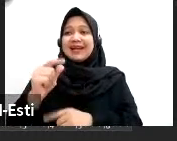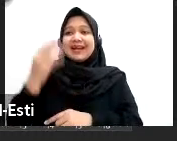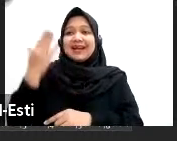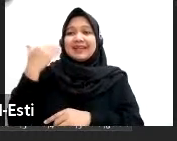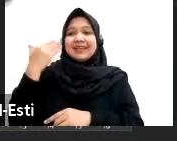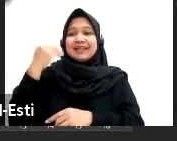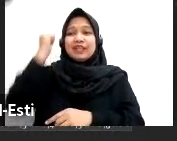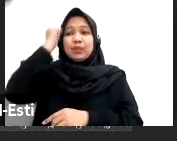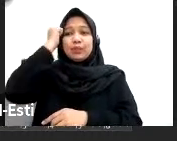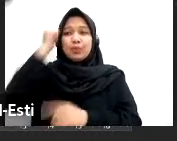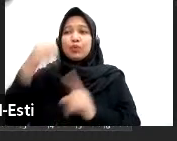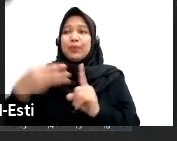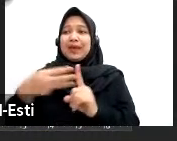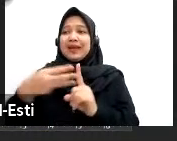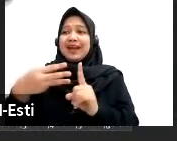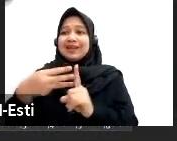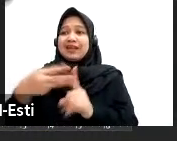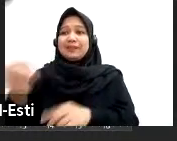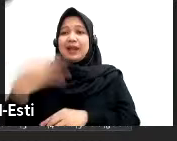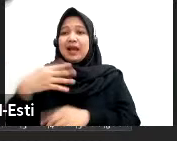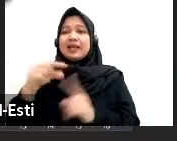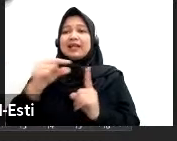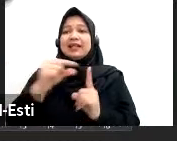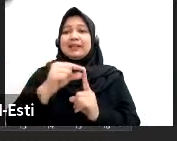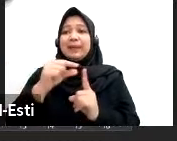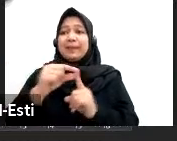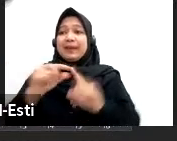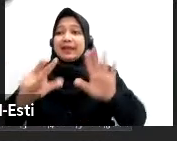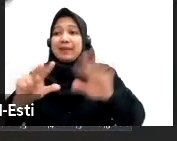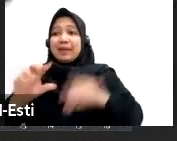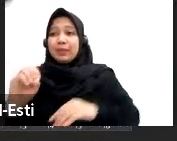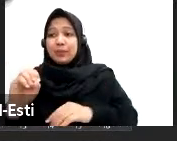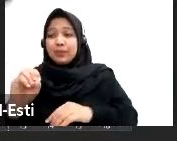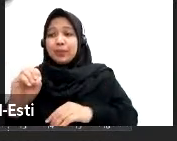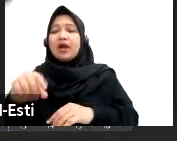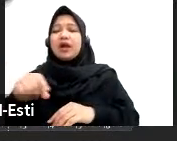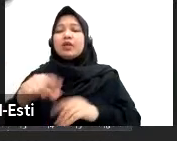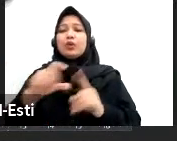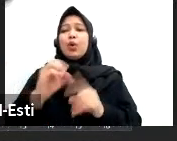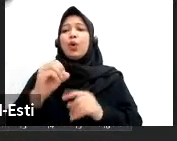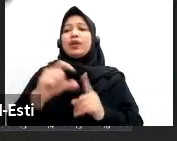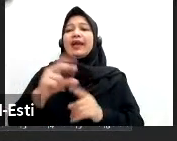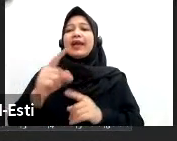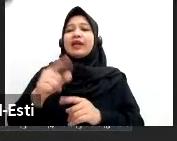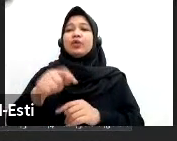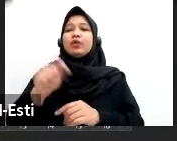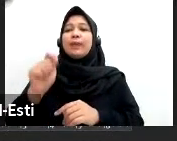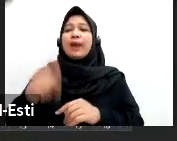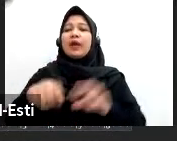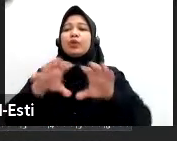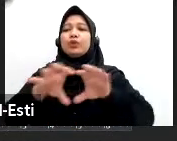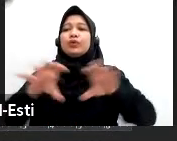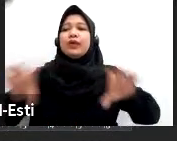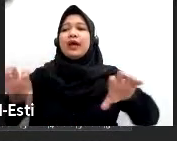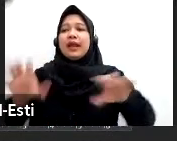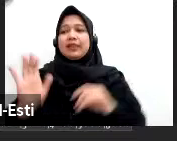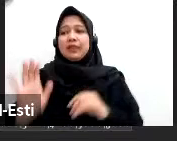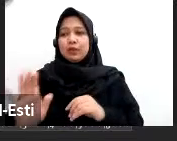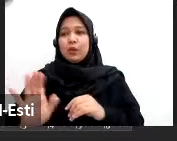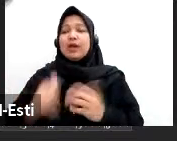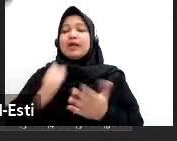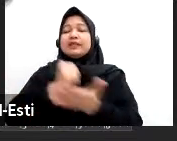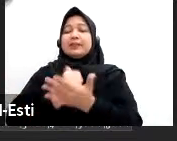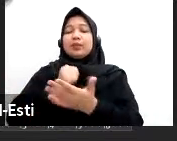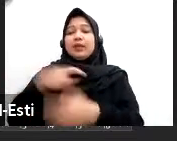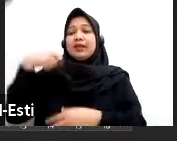bahwa di dalam tab 80 ini er hanya hanya bersifat sebagai sarana sebetulnya di Kemenag